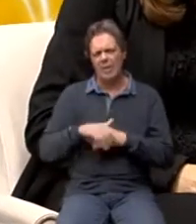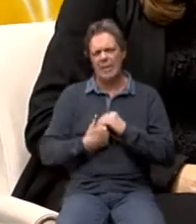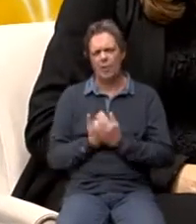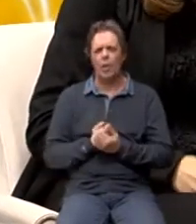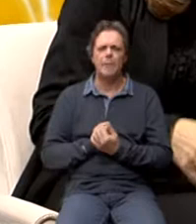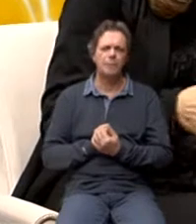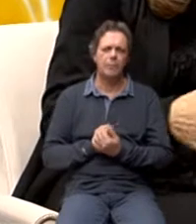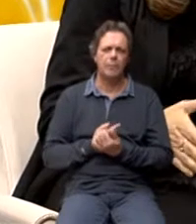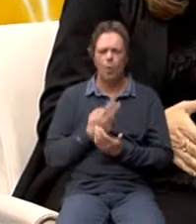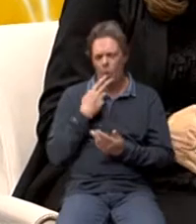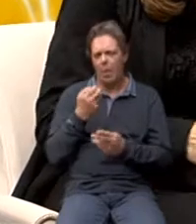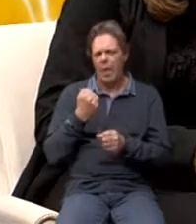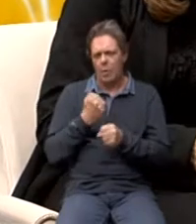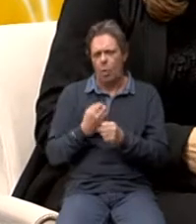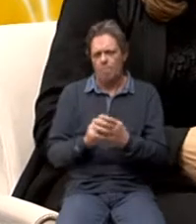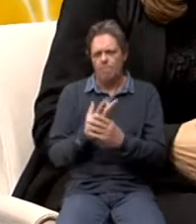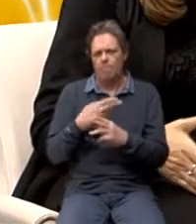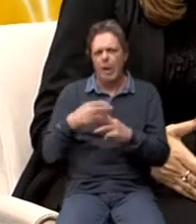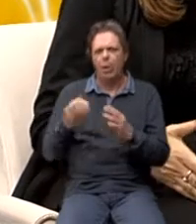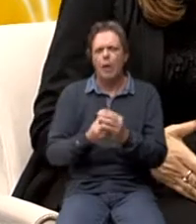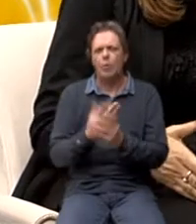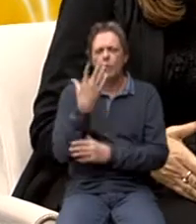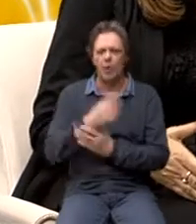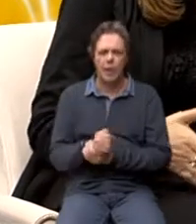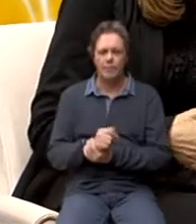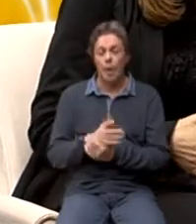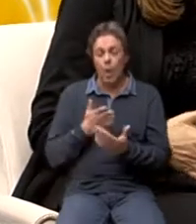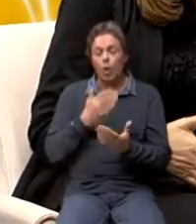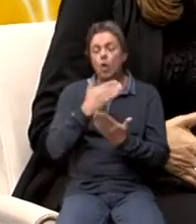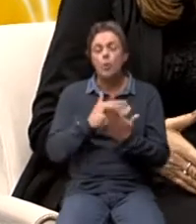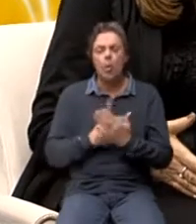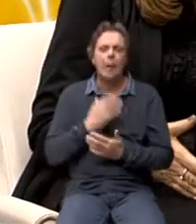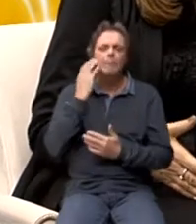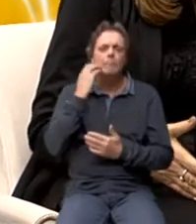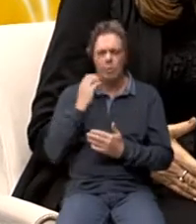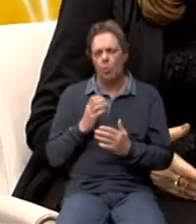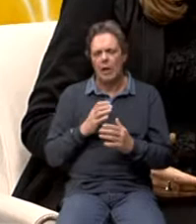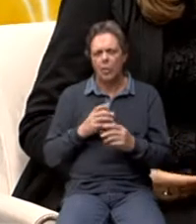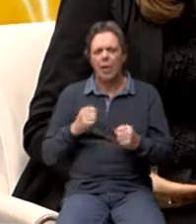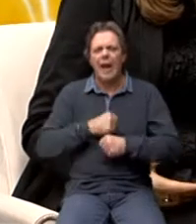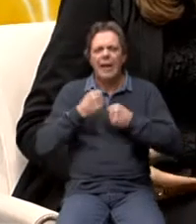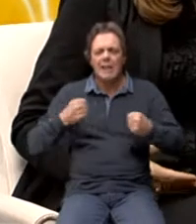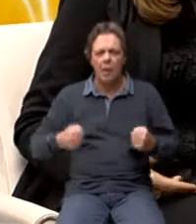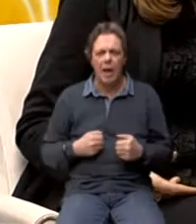Znači, evo, ukratko samo, kroz program ruralnog razvoja u okviru mjere 11 ekološki uzgoj,